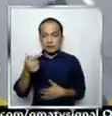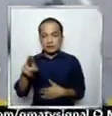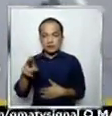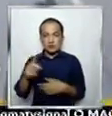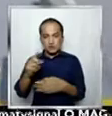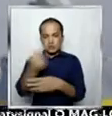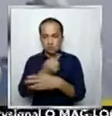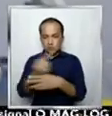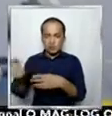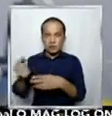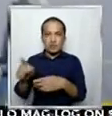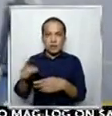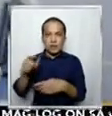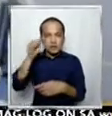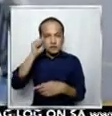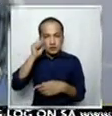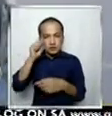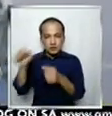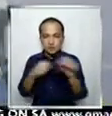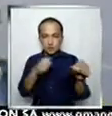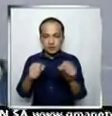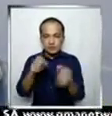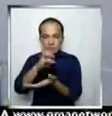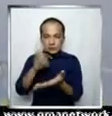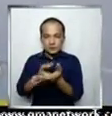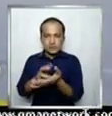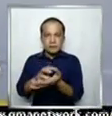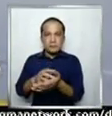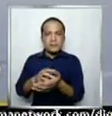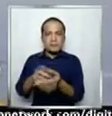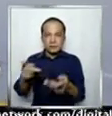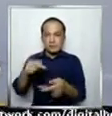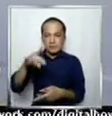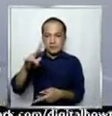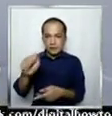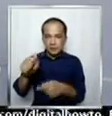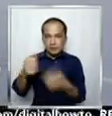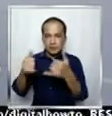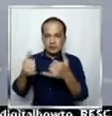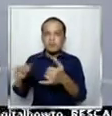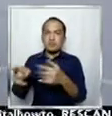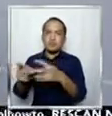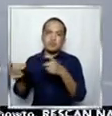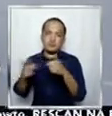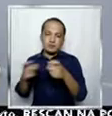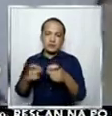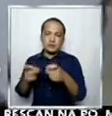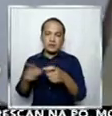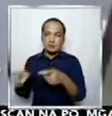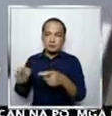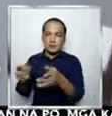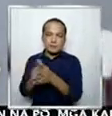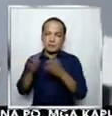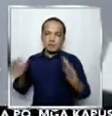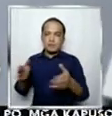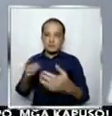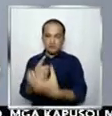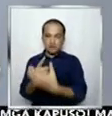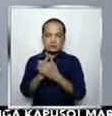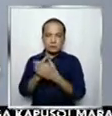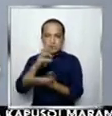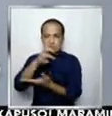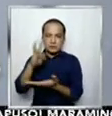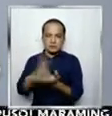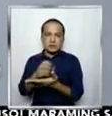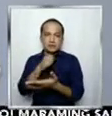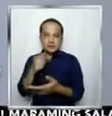Alonte Sports Arena na venue ng PBA Games at iba pang palaro mag-o-operate na bilang isang major quarantine facility, hindi lang para sa